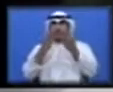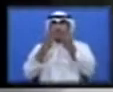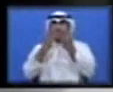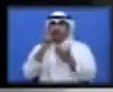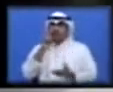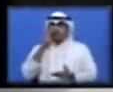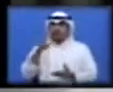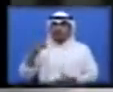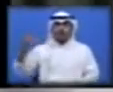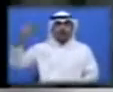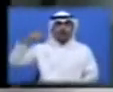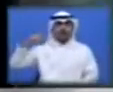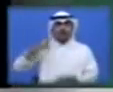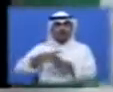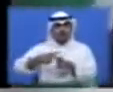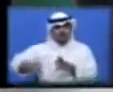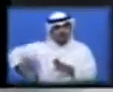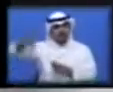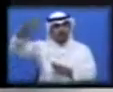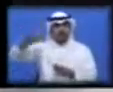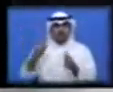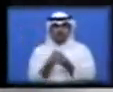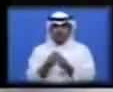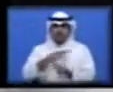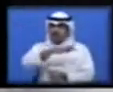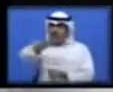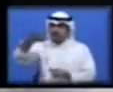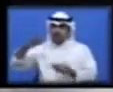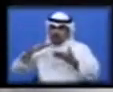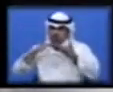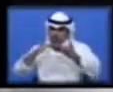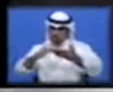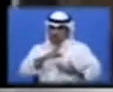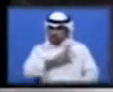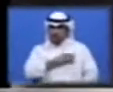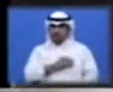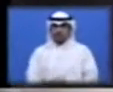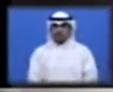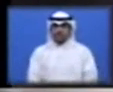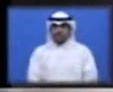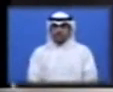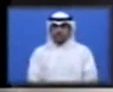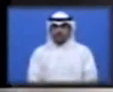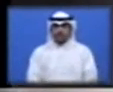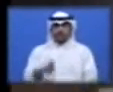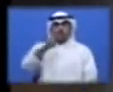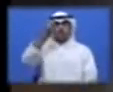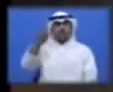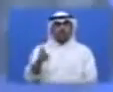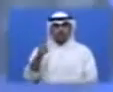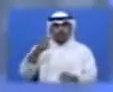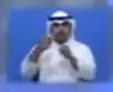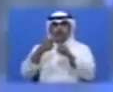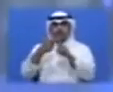يكون في ميزان حسنات الجميع، وكل من مد يد العون إلينا وساعدنا بإذن الله. دكتور محمد، يعني الكل